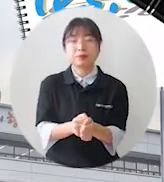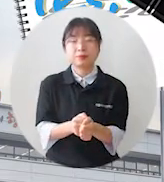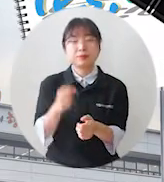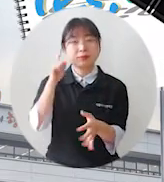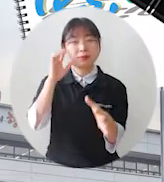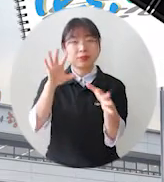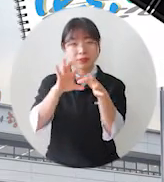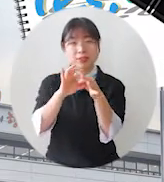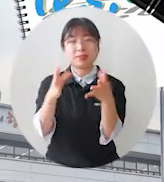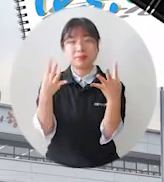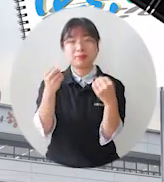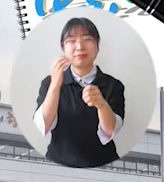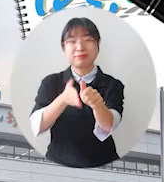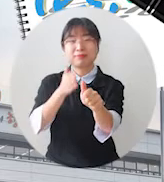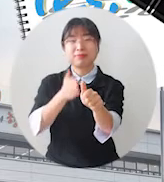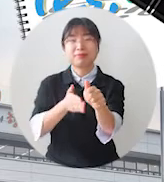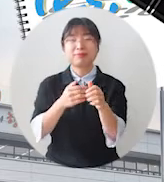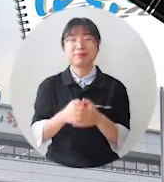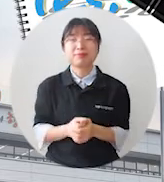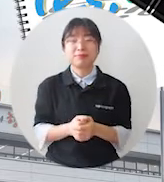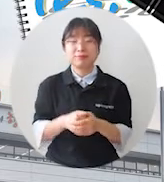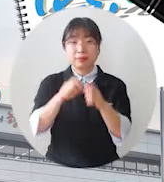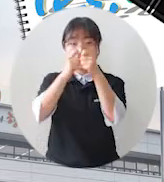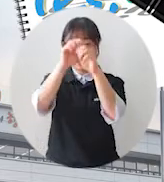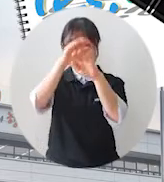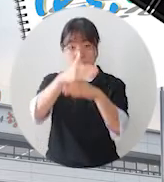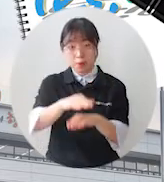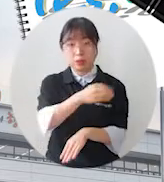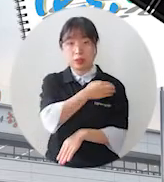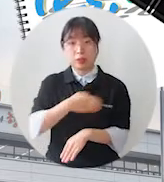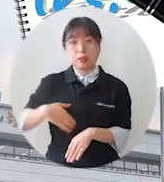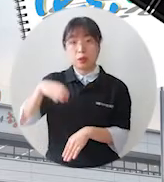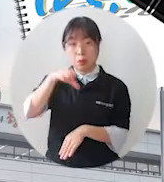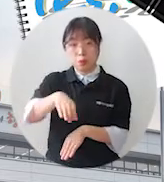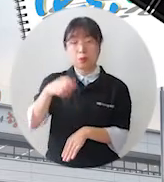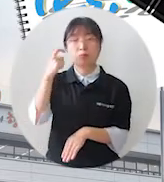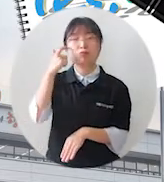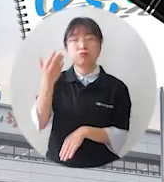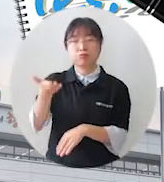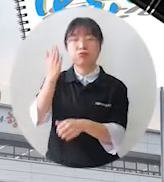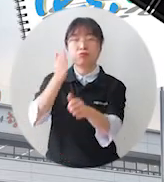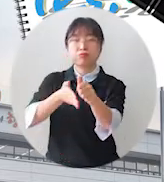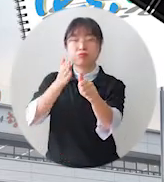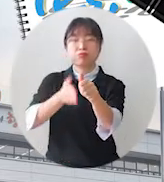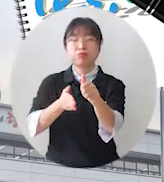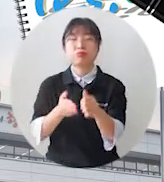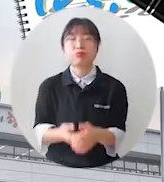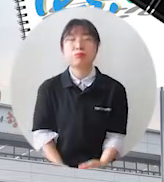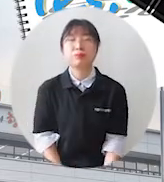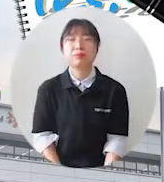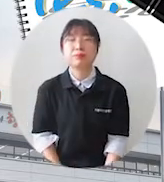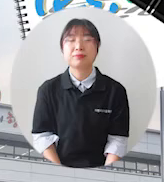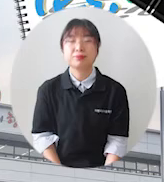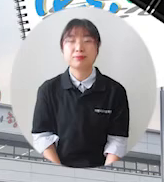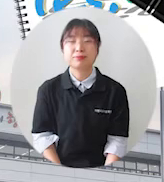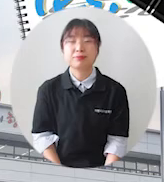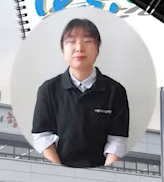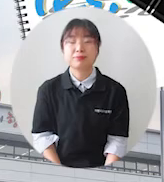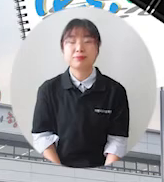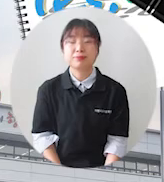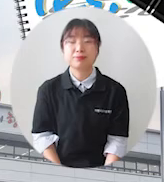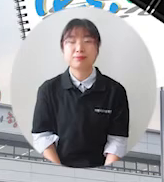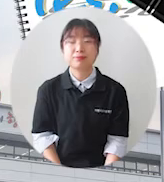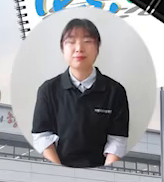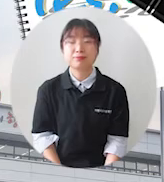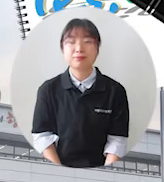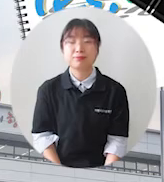많은 시민 여러분들의 이용 바랍니다. 문의사항은 내손이동 주민센터와 오전동 주민센터,